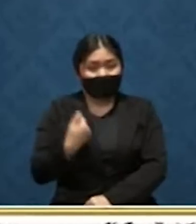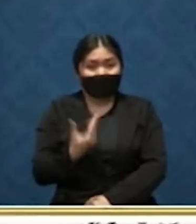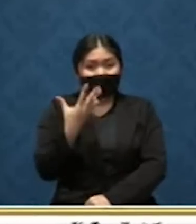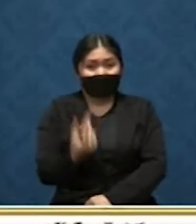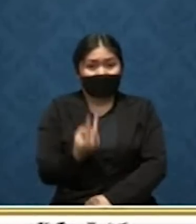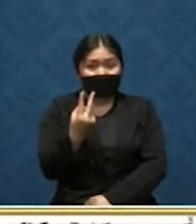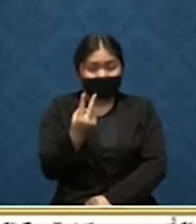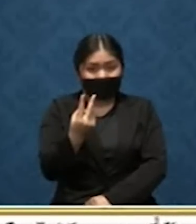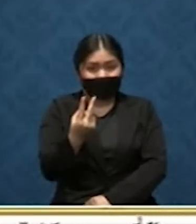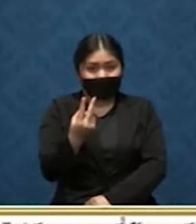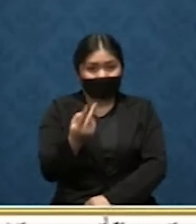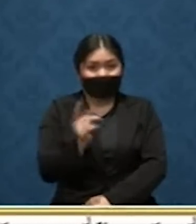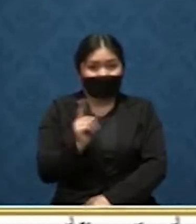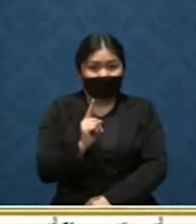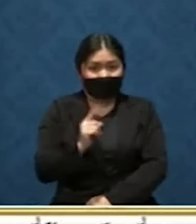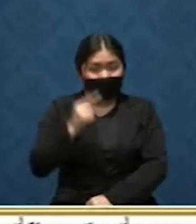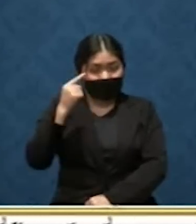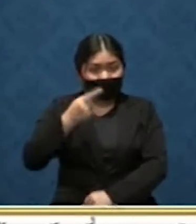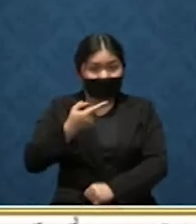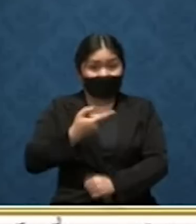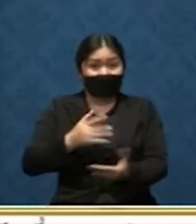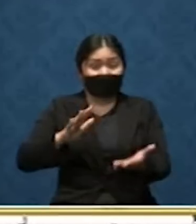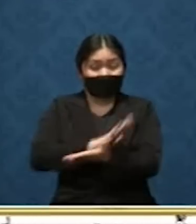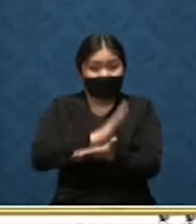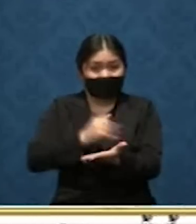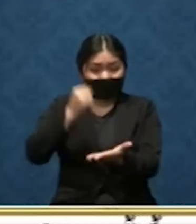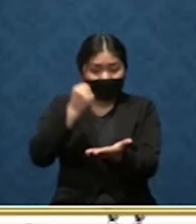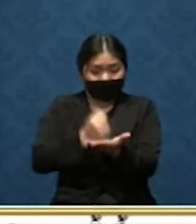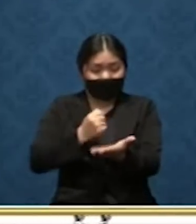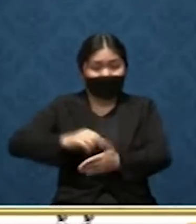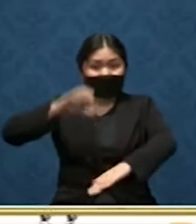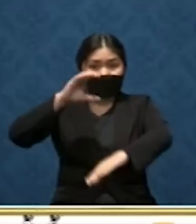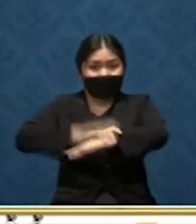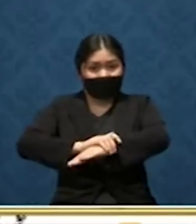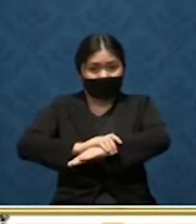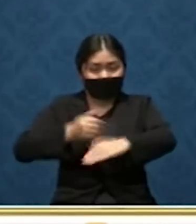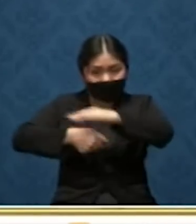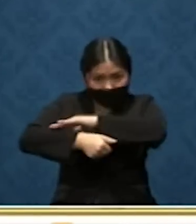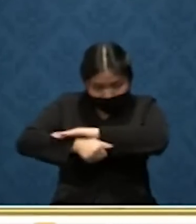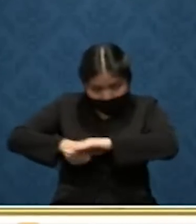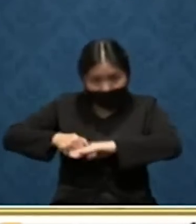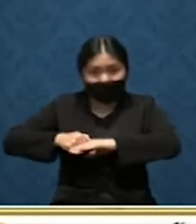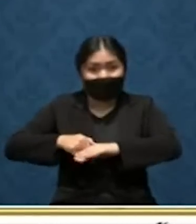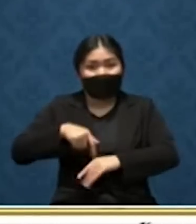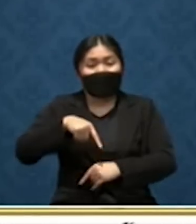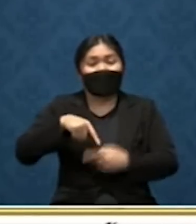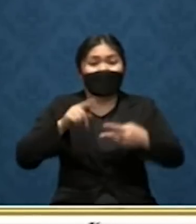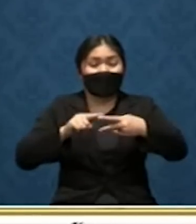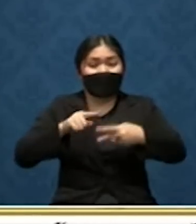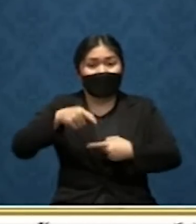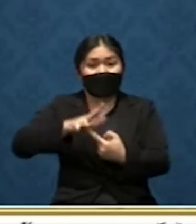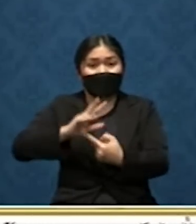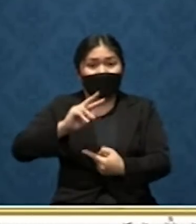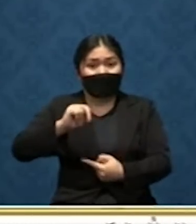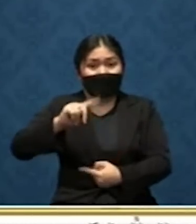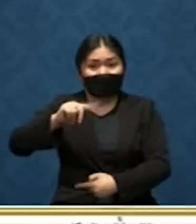คนที่ถูกหมายจับและหบหนีอยู่คือนายพันลงล่าสุดคนนี้กถู